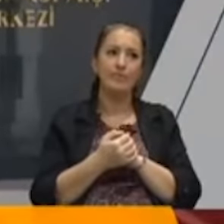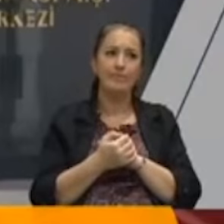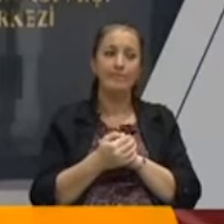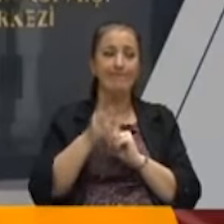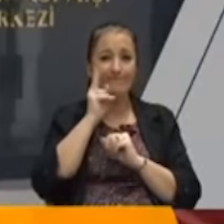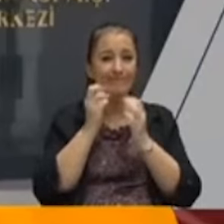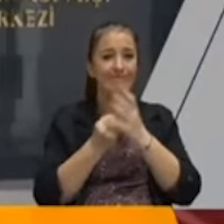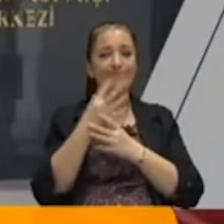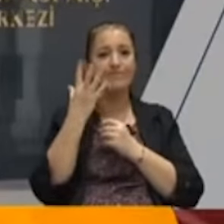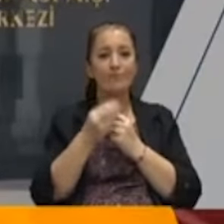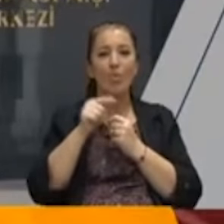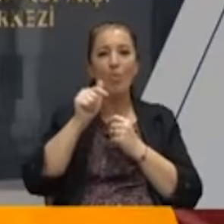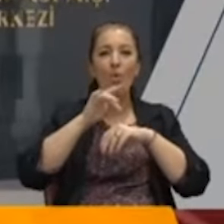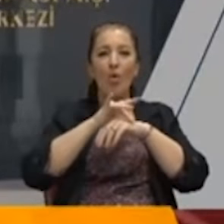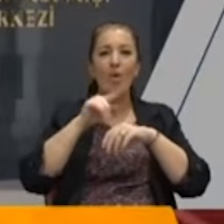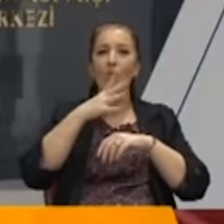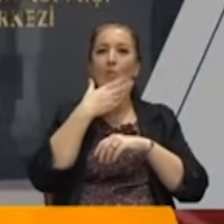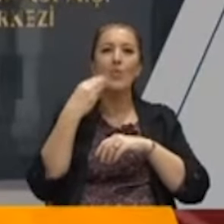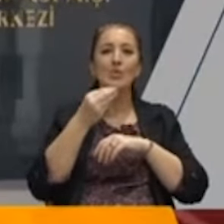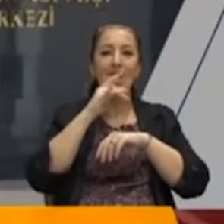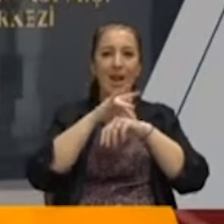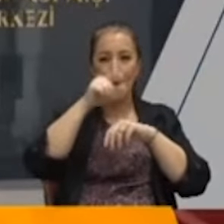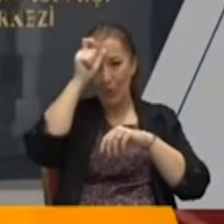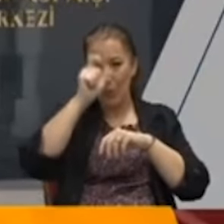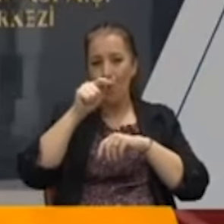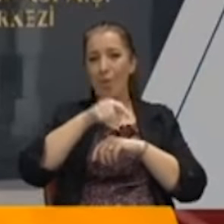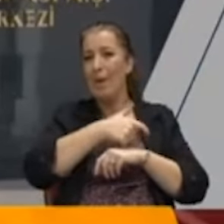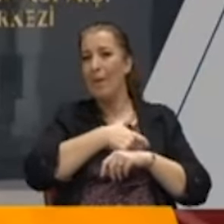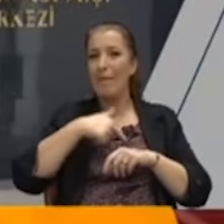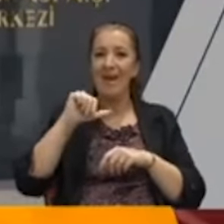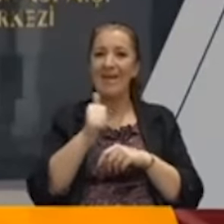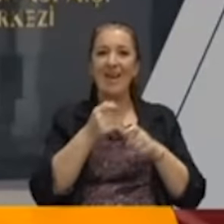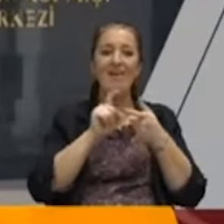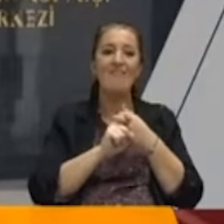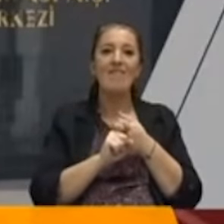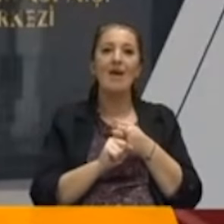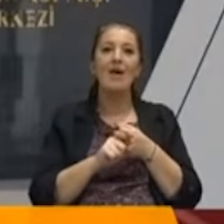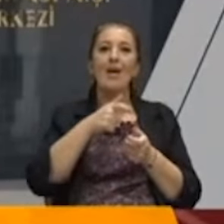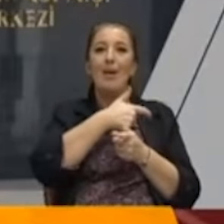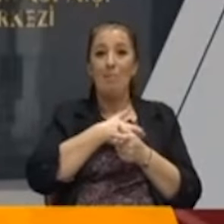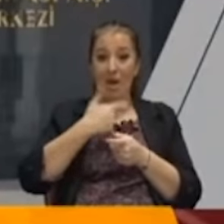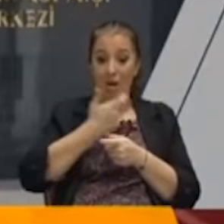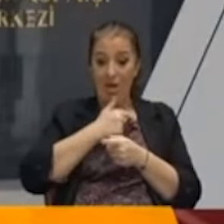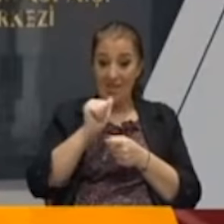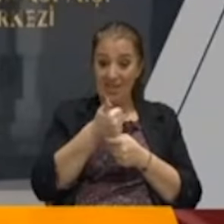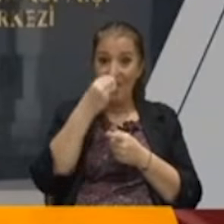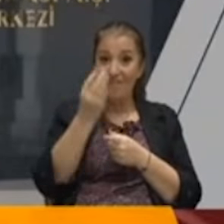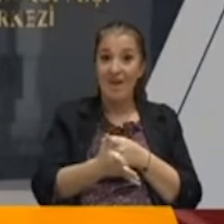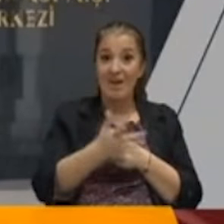Neticede bu ülkede, bu güzel ülkemizde, bu milli değerlere ve milli unsurlara kıymet verdiğimiz